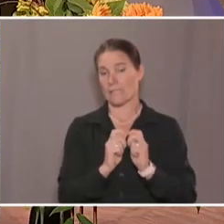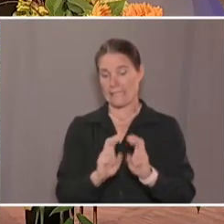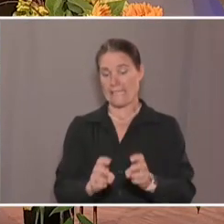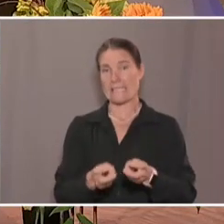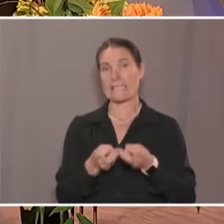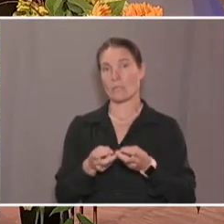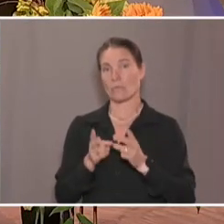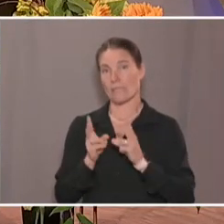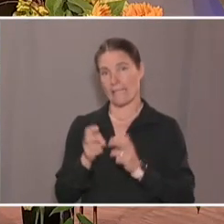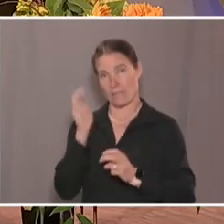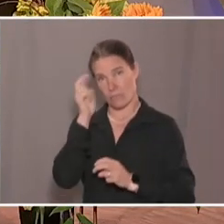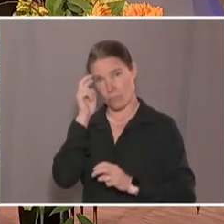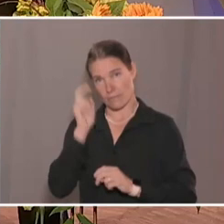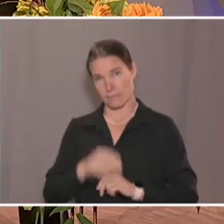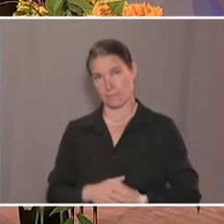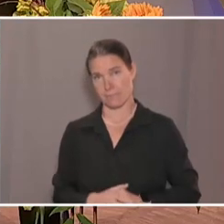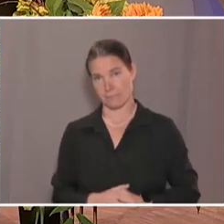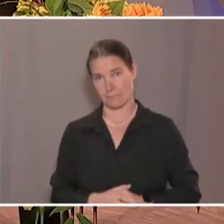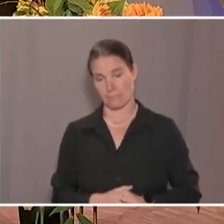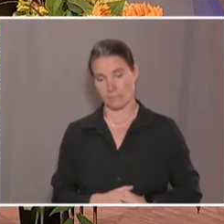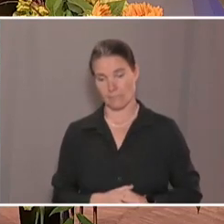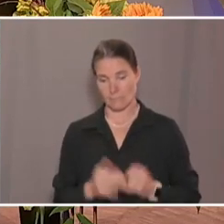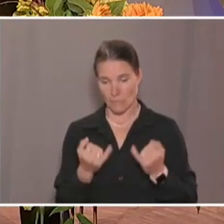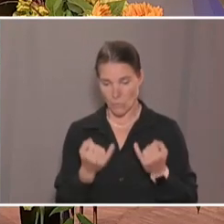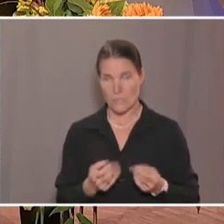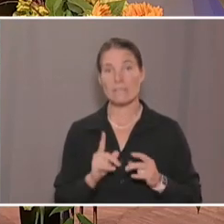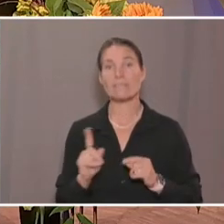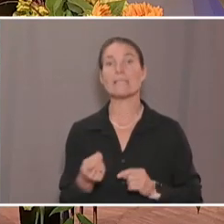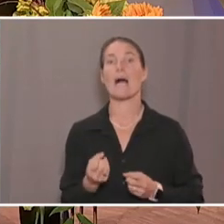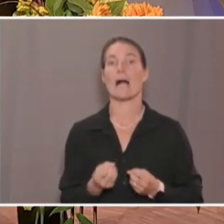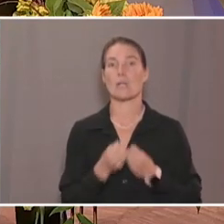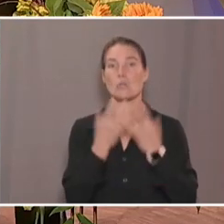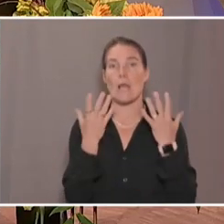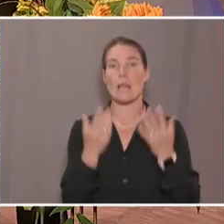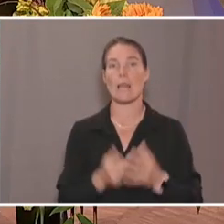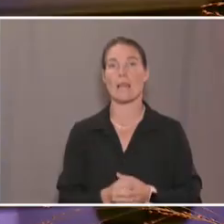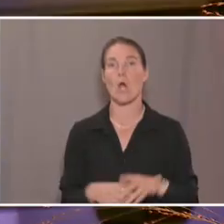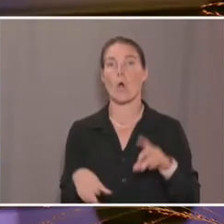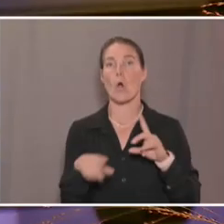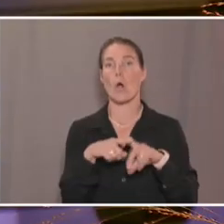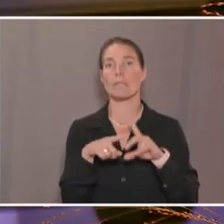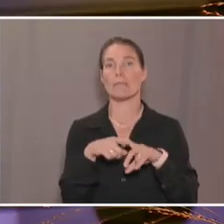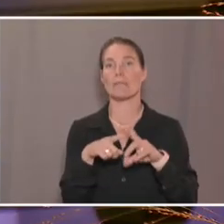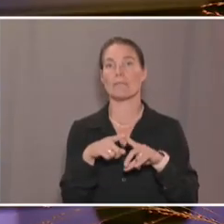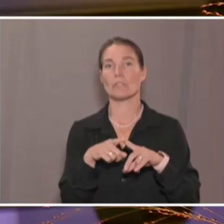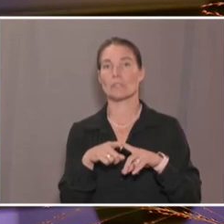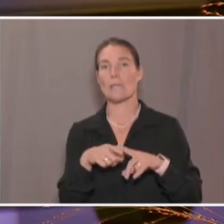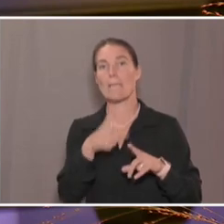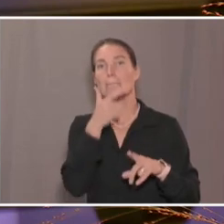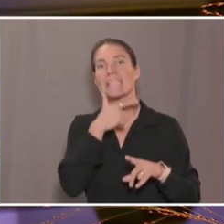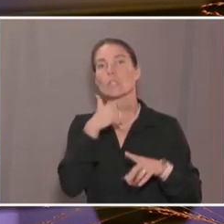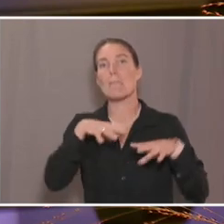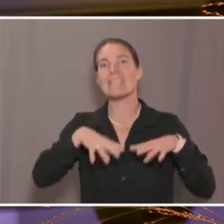Rechtsstaatlichkeit und zur Demokratie. Er ist heute wieder höchst aktuell. Das optimistische Menschenbild der britischen